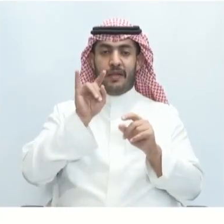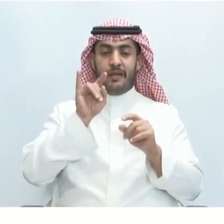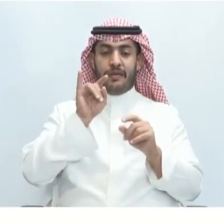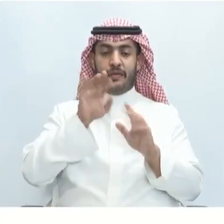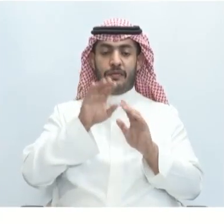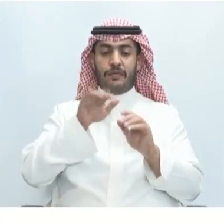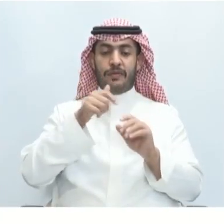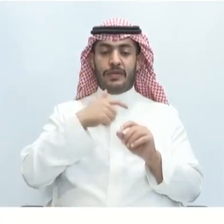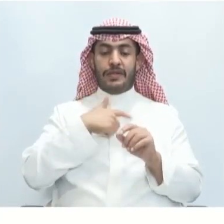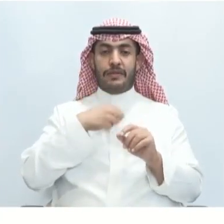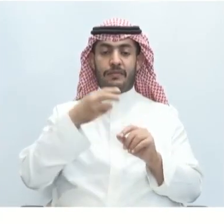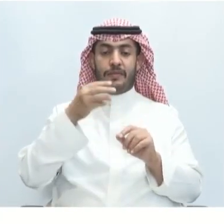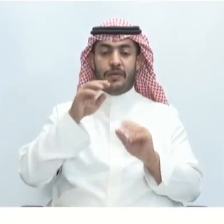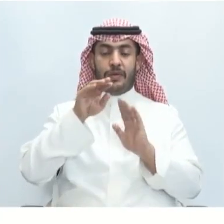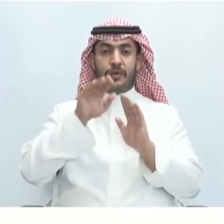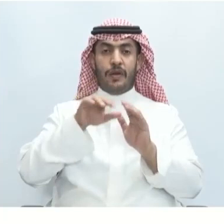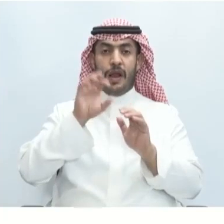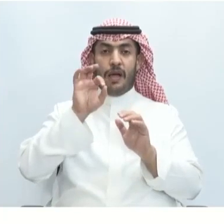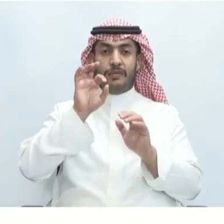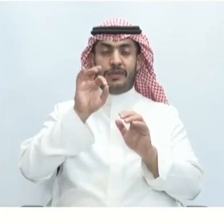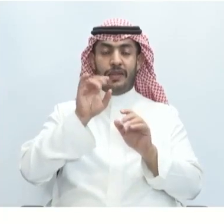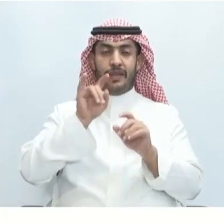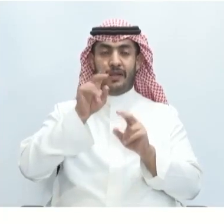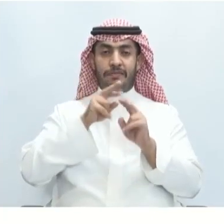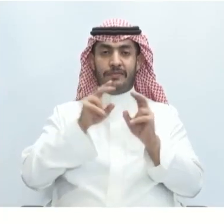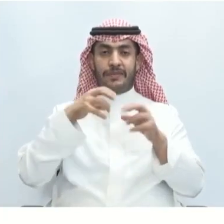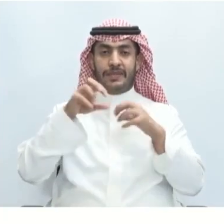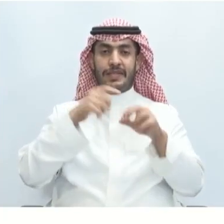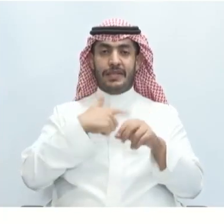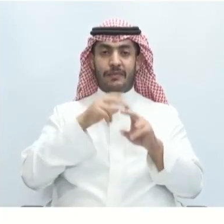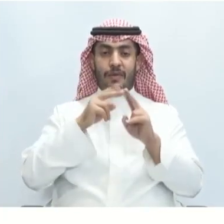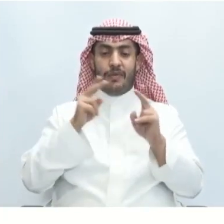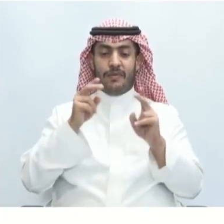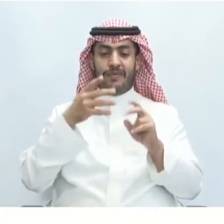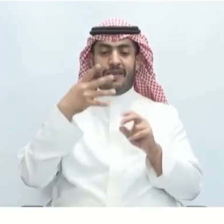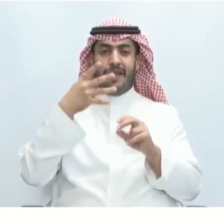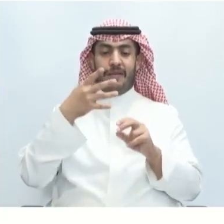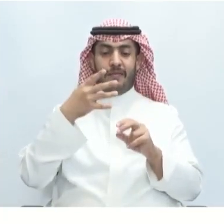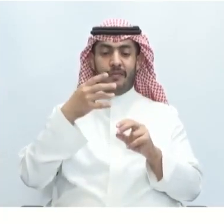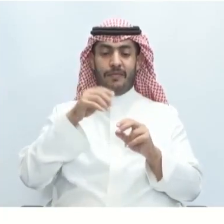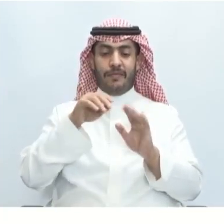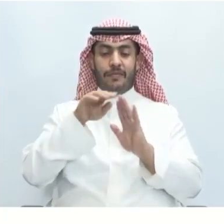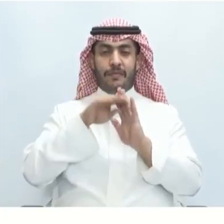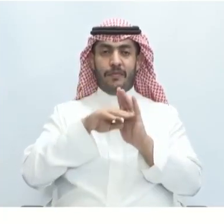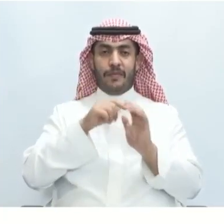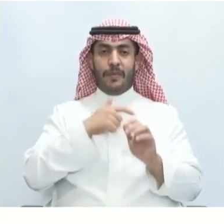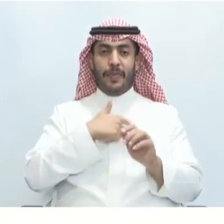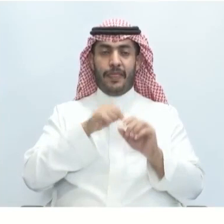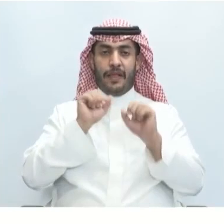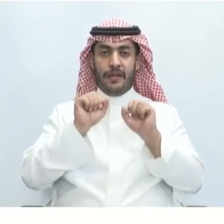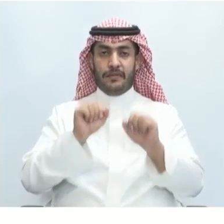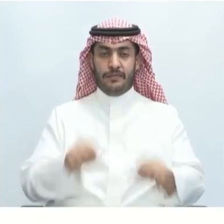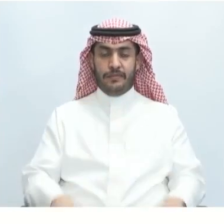اسطول الشركه 50 طائره مقسمه على اربعه انواع كما ذكرنا وكل نوع له